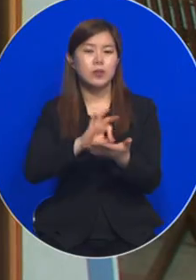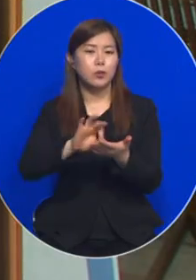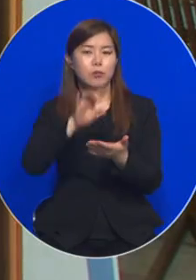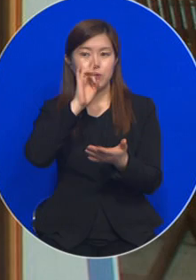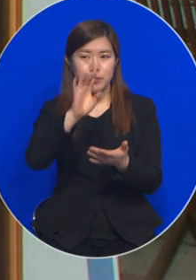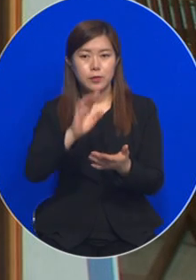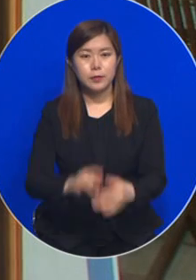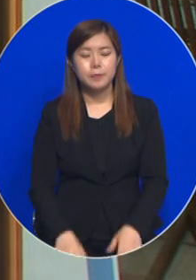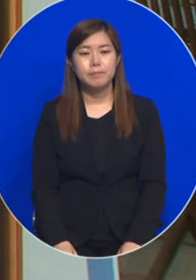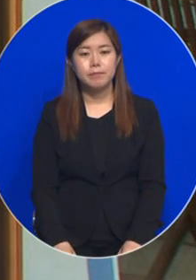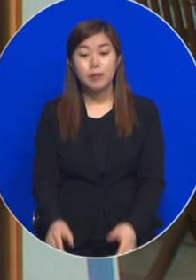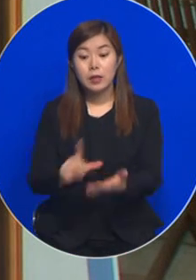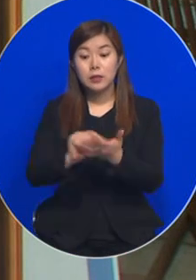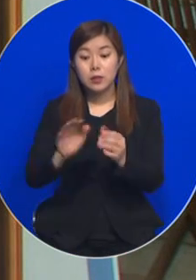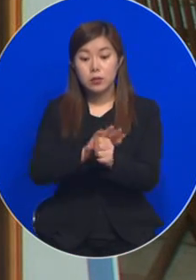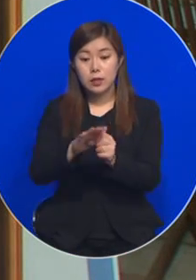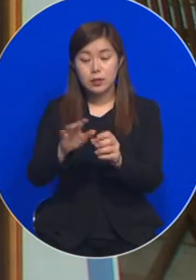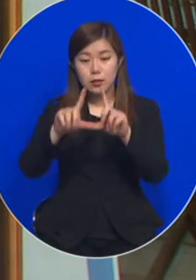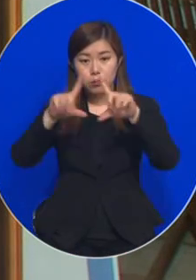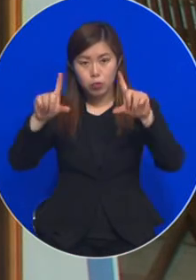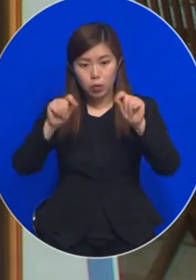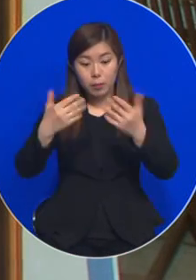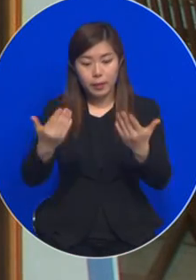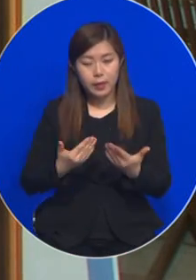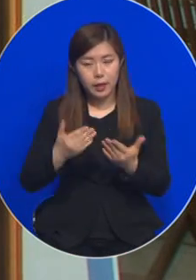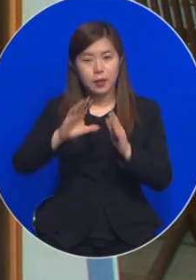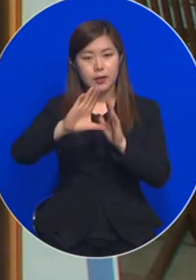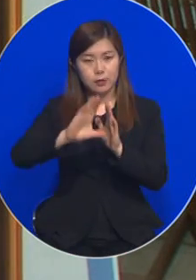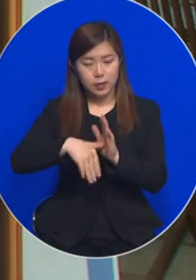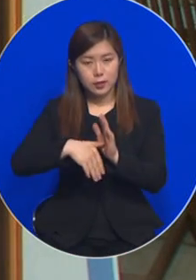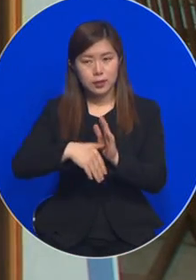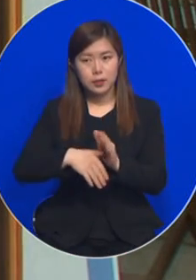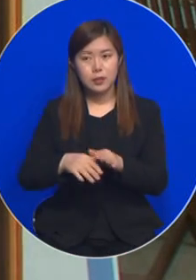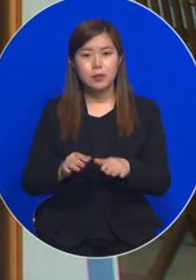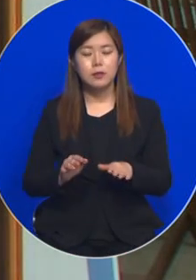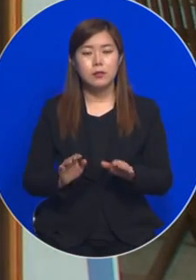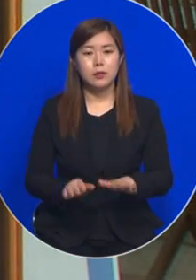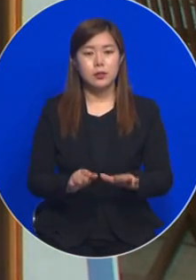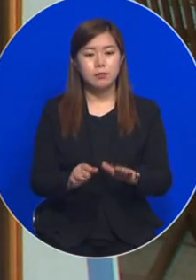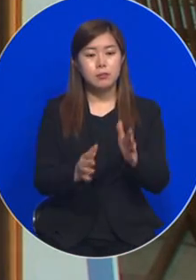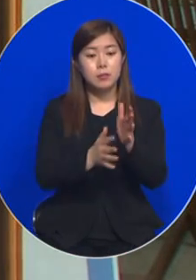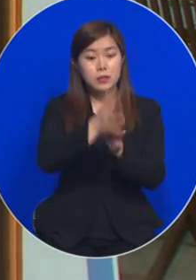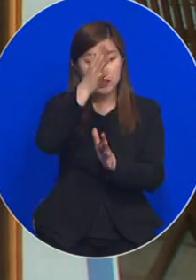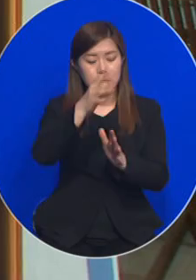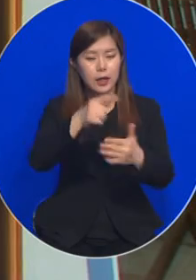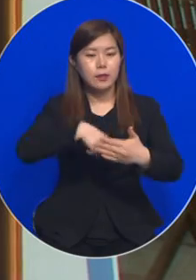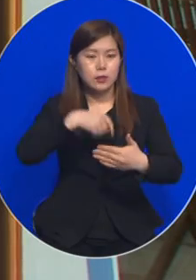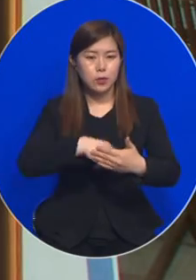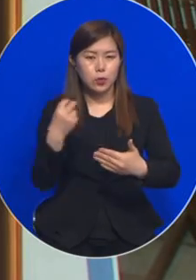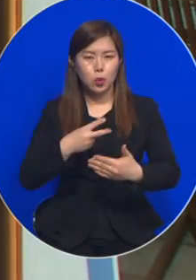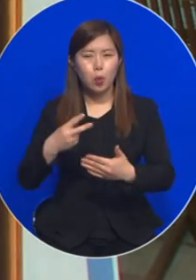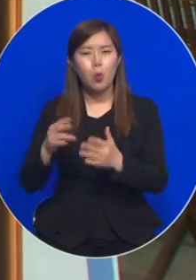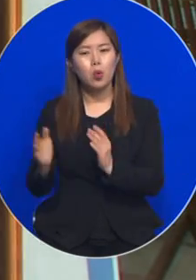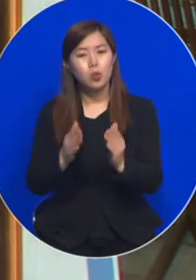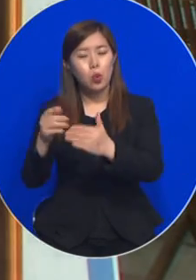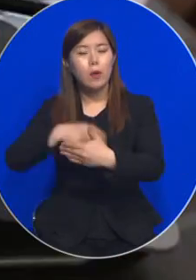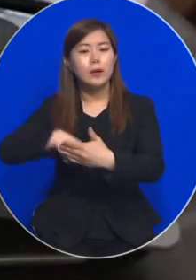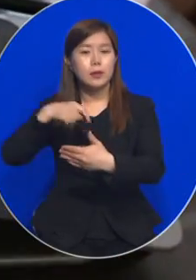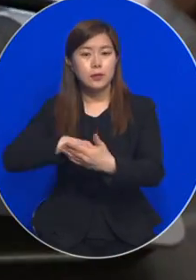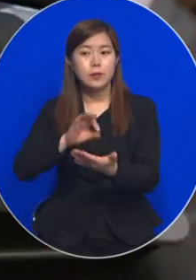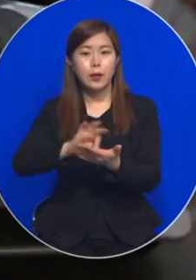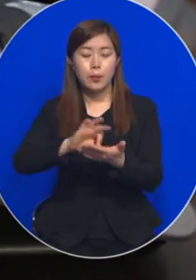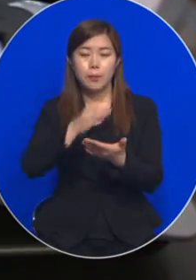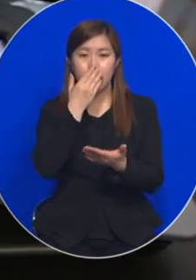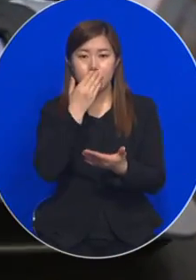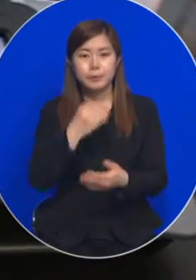시험 금을 지역사랑 상품권으로 받았을 경우 특별 시와 광역시는 시대에서 톤은 발행 시 군 에서만 사용할 수 있습니다